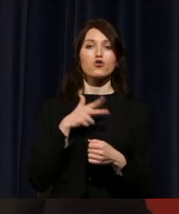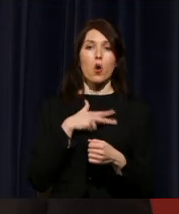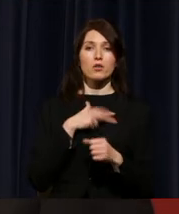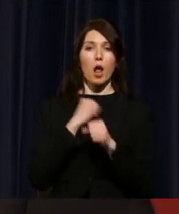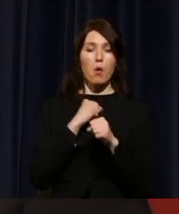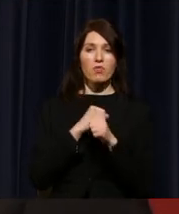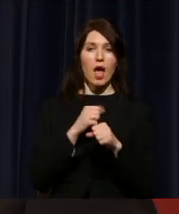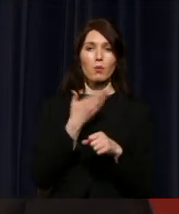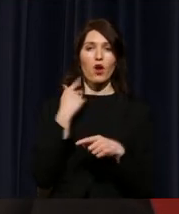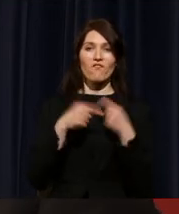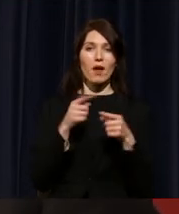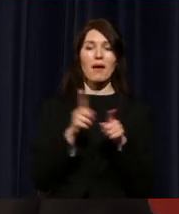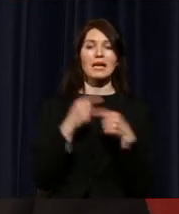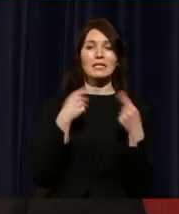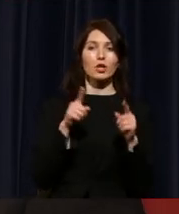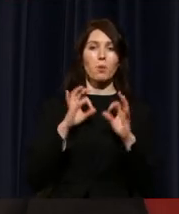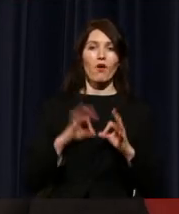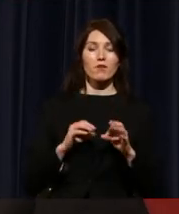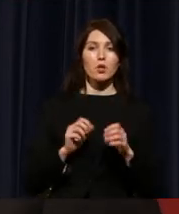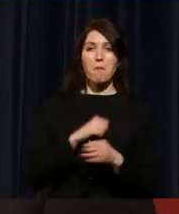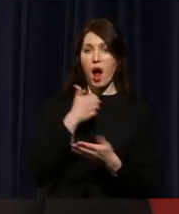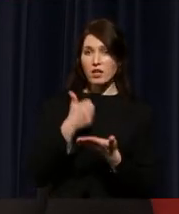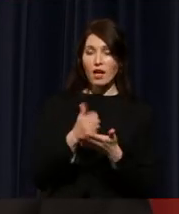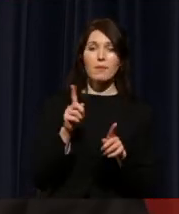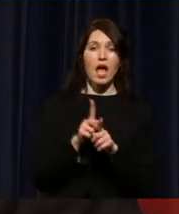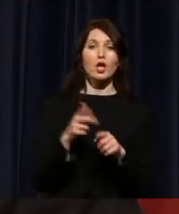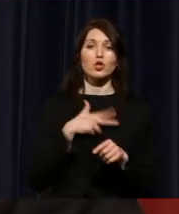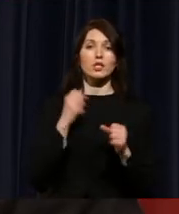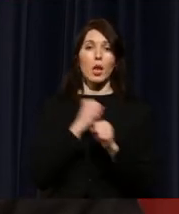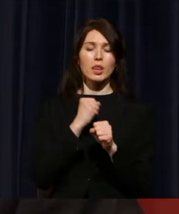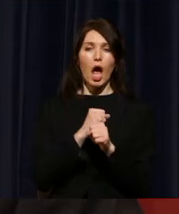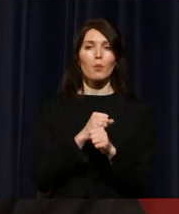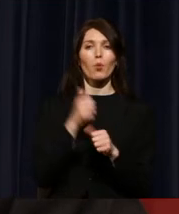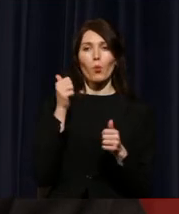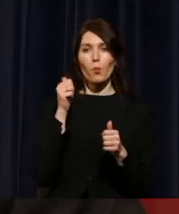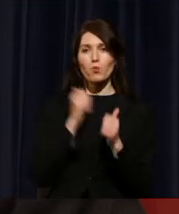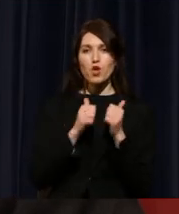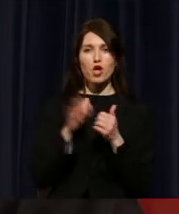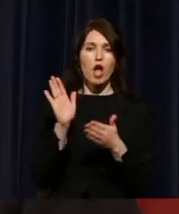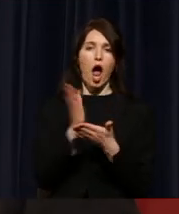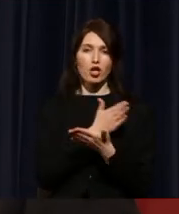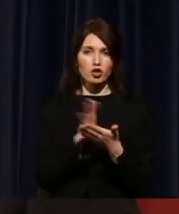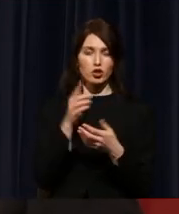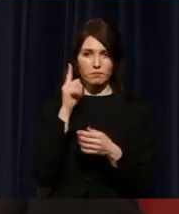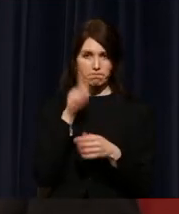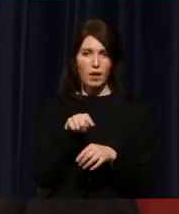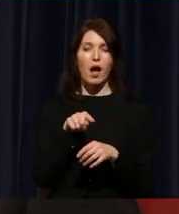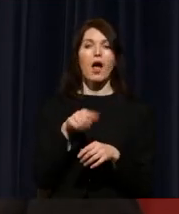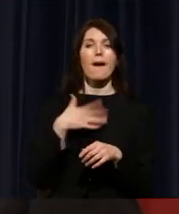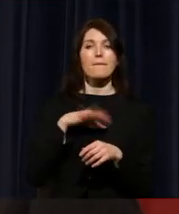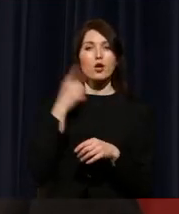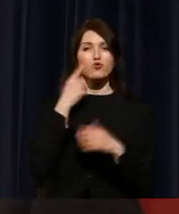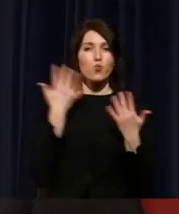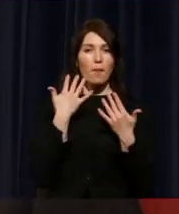nevienmēr arī citu profesiju pārstāvi ir līdzīgi reizēm, bet sociālo darbu bieži vien atšķir tas, ka mēs faktiski nedomājam